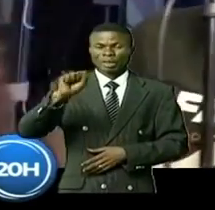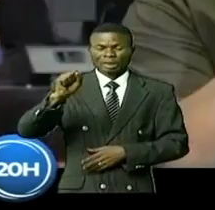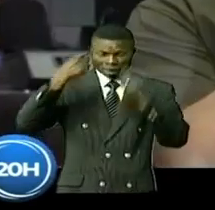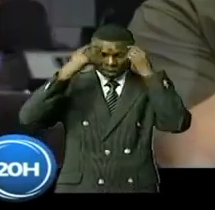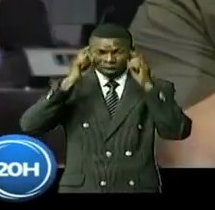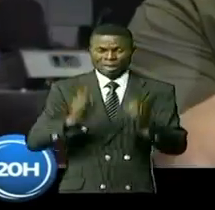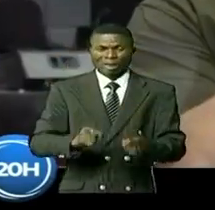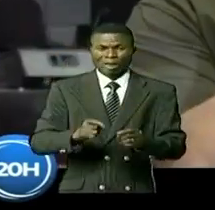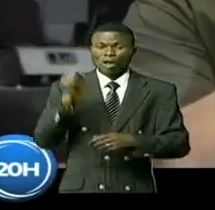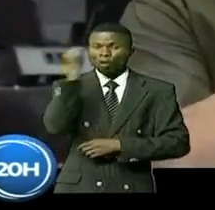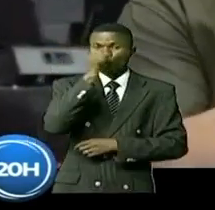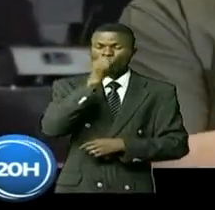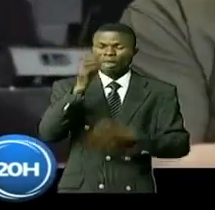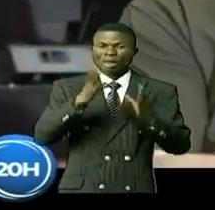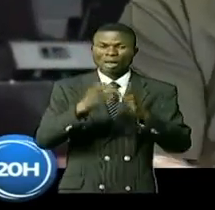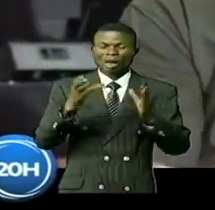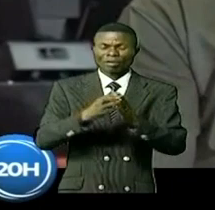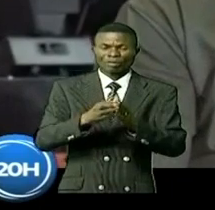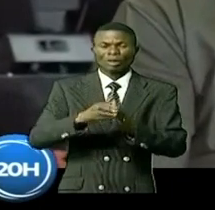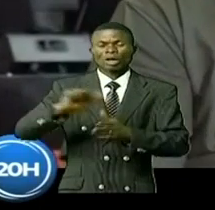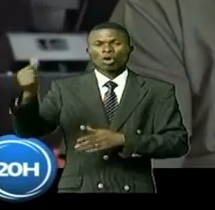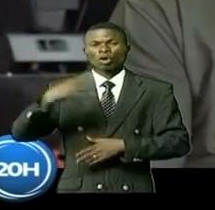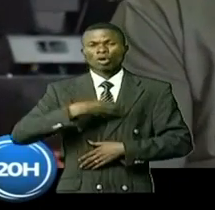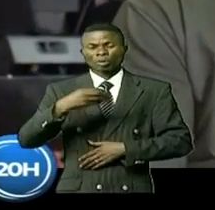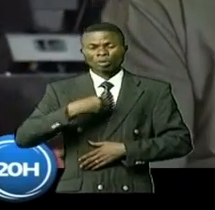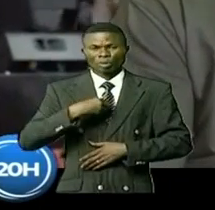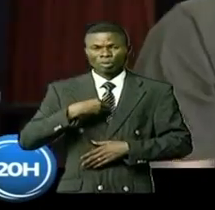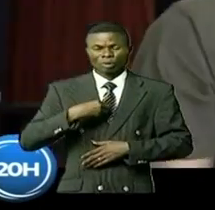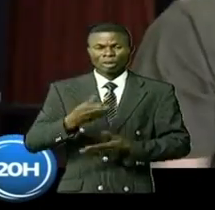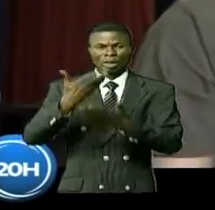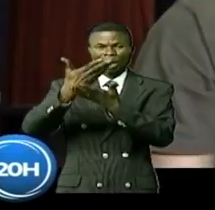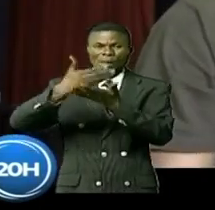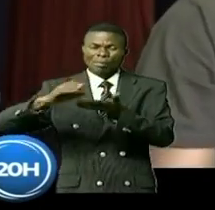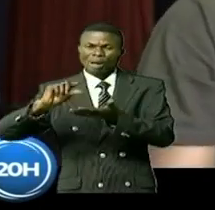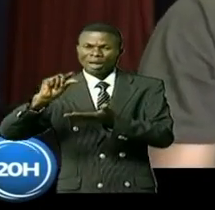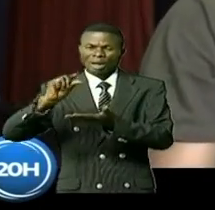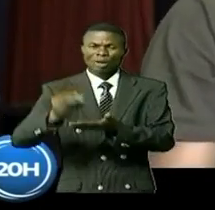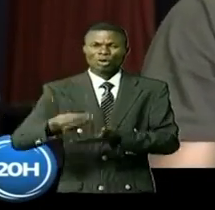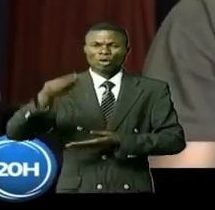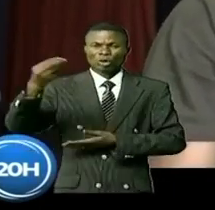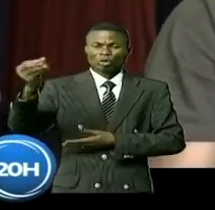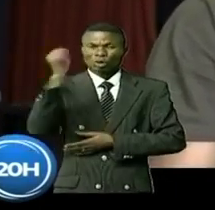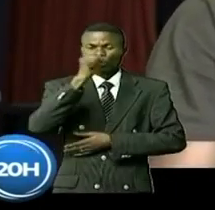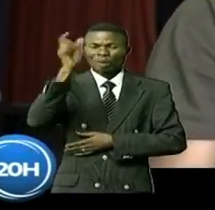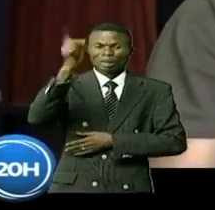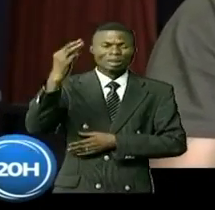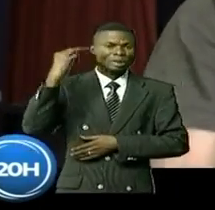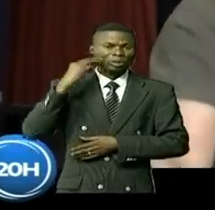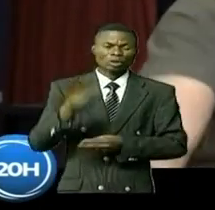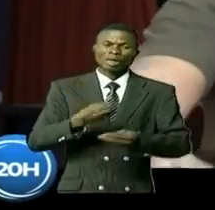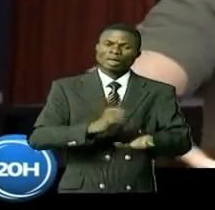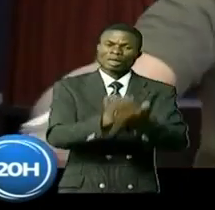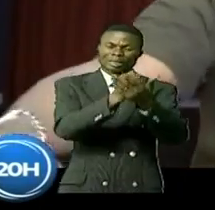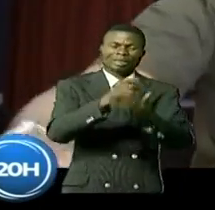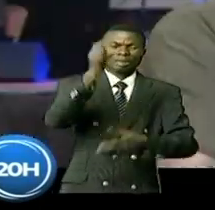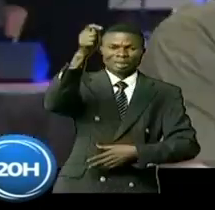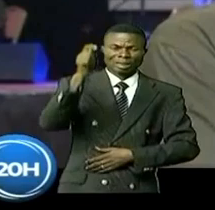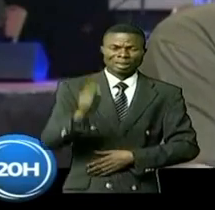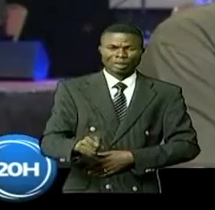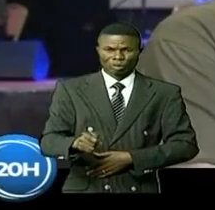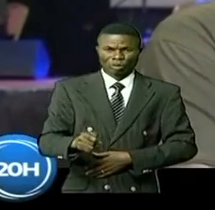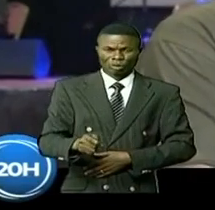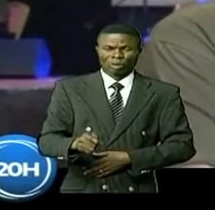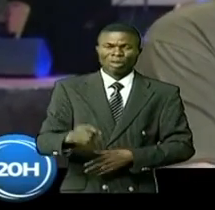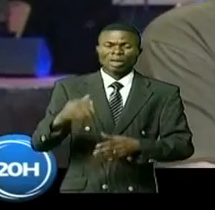en concert avec leurs producteurs, de consacrer une partie de l'argent du concert du 30 juin pour aider les femmes violées